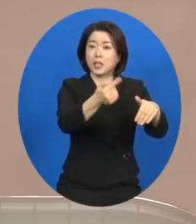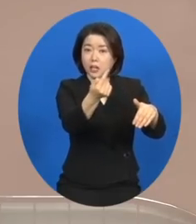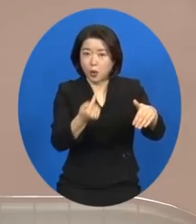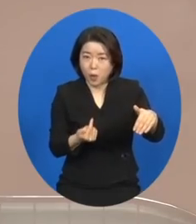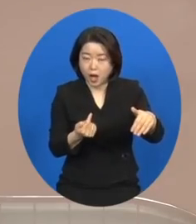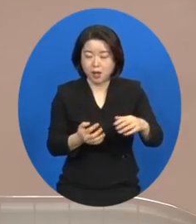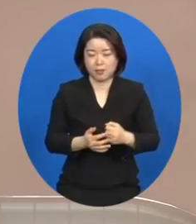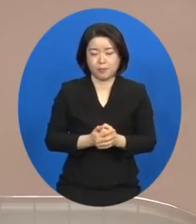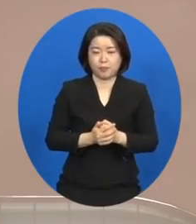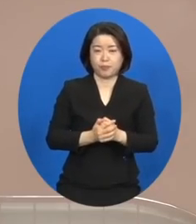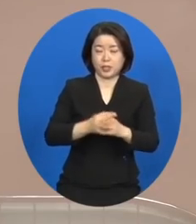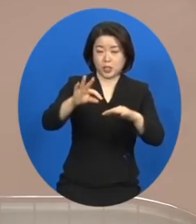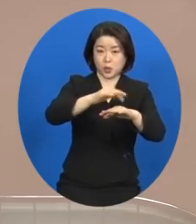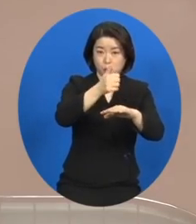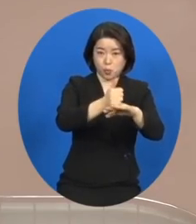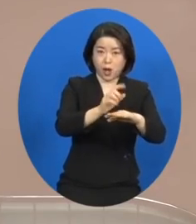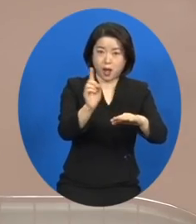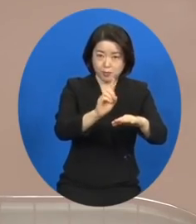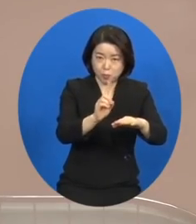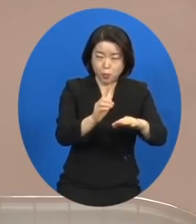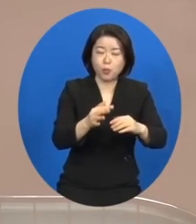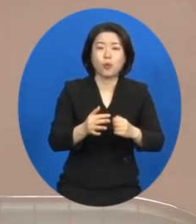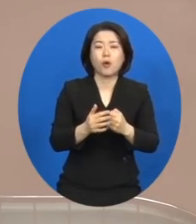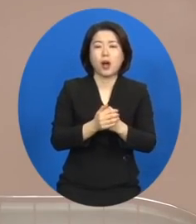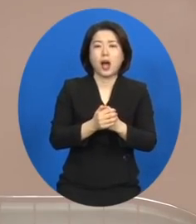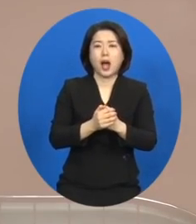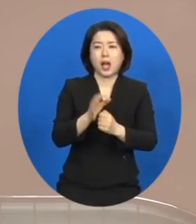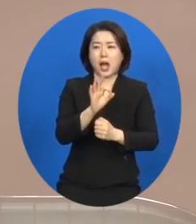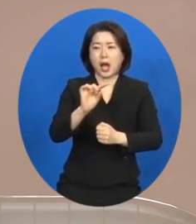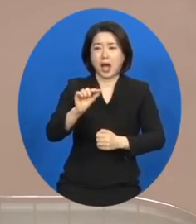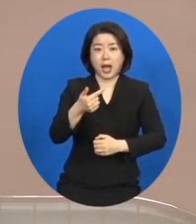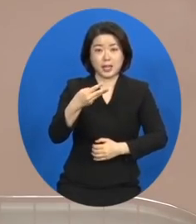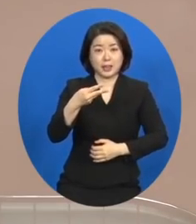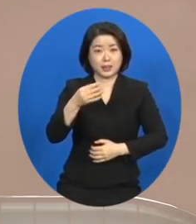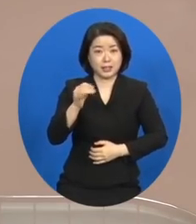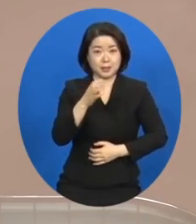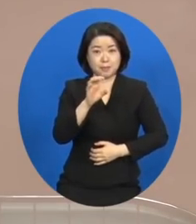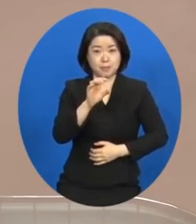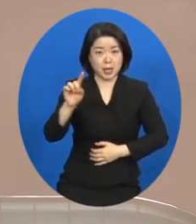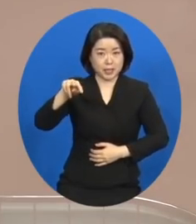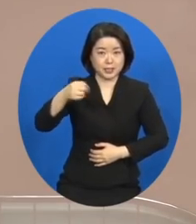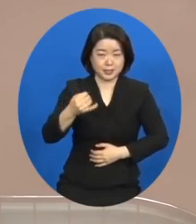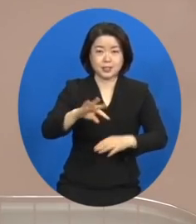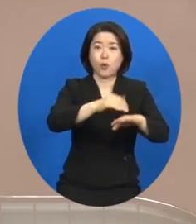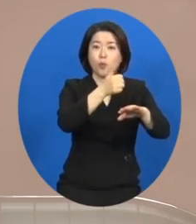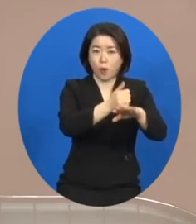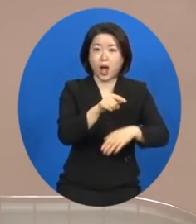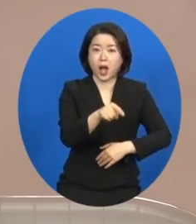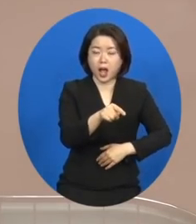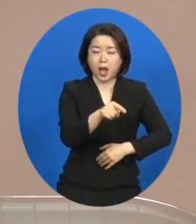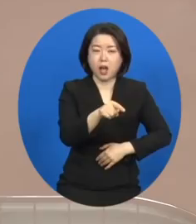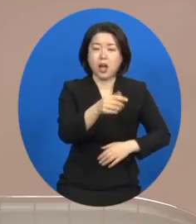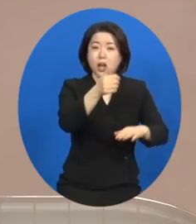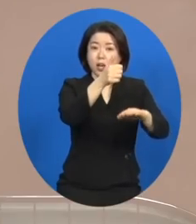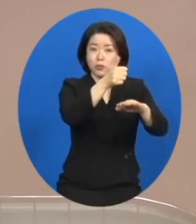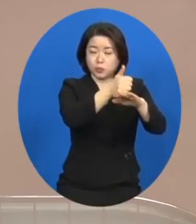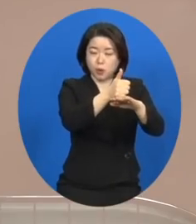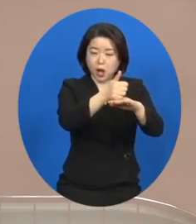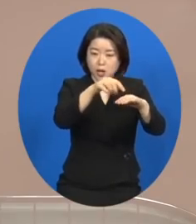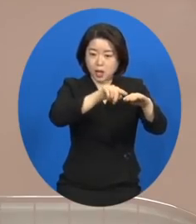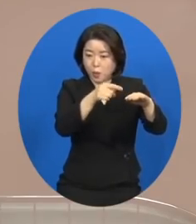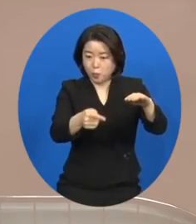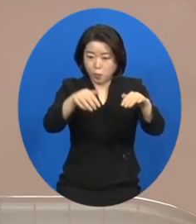하면 이 갈릴리 지역의 분봉왕이었던 헤롯 안티파스를 의미합니다. 그 왕의 신하였다는 것은 그도